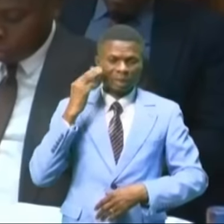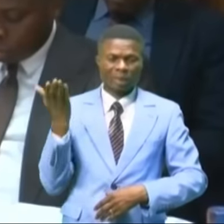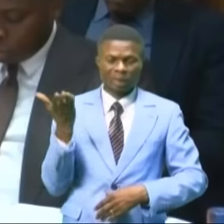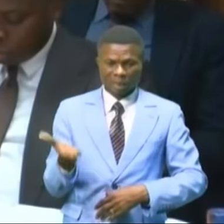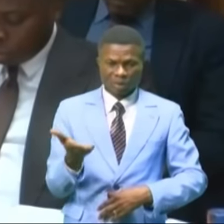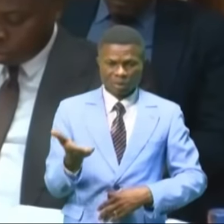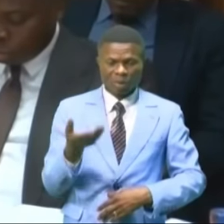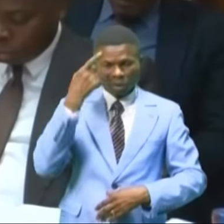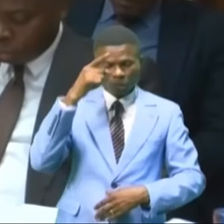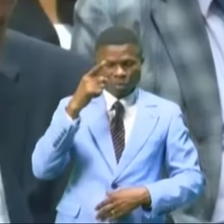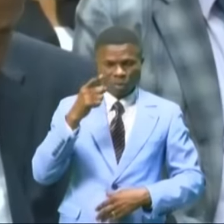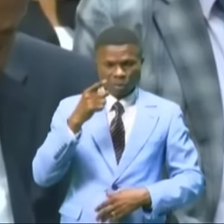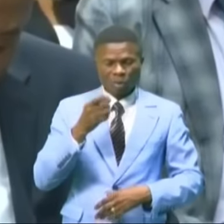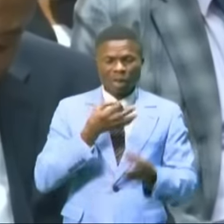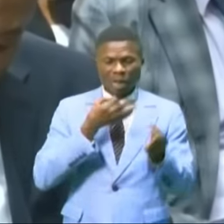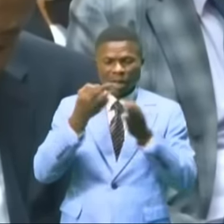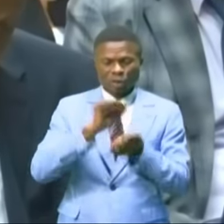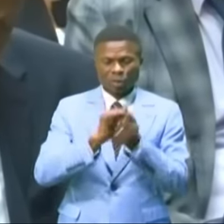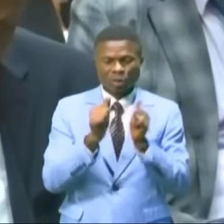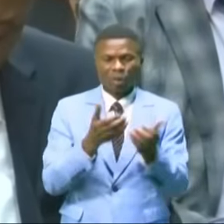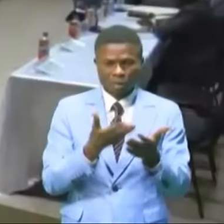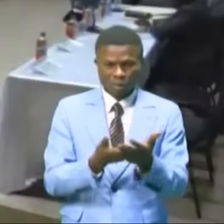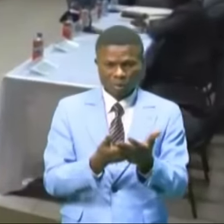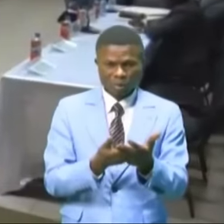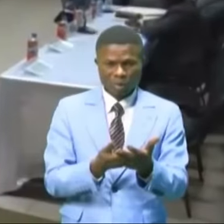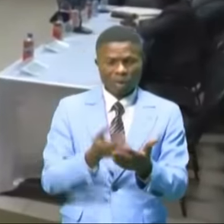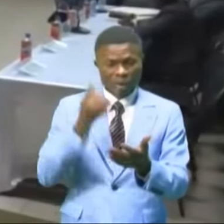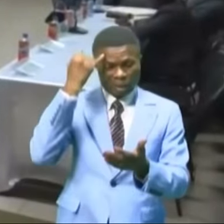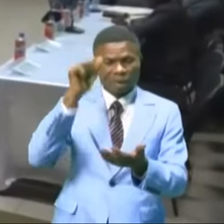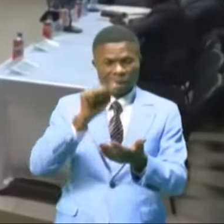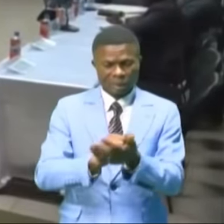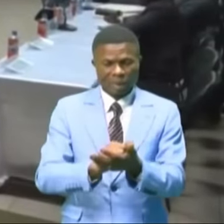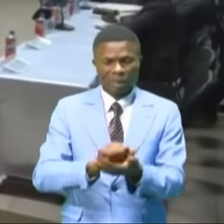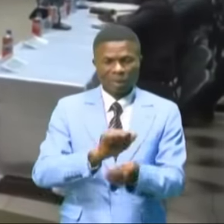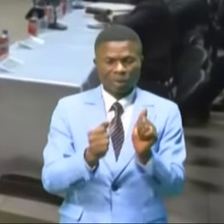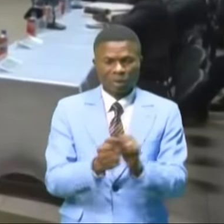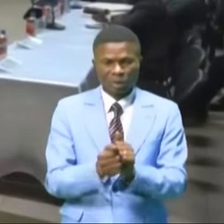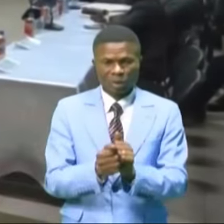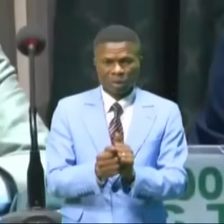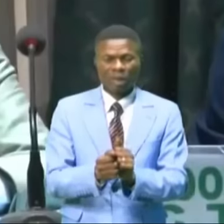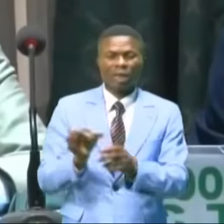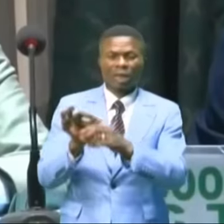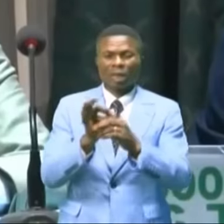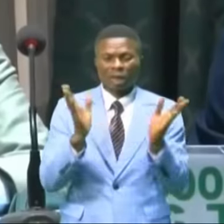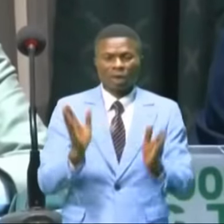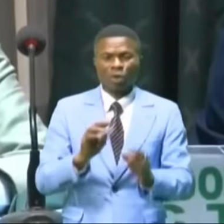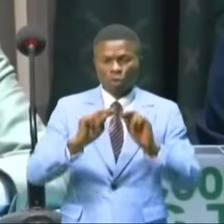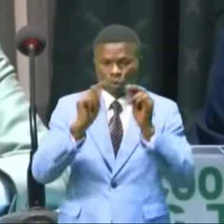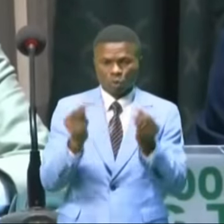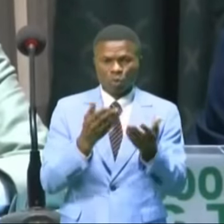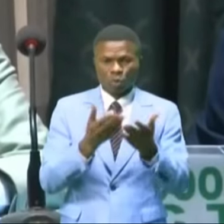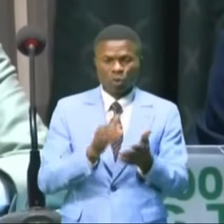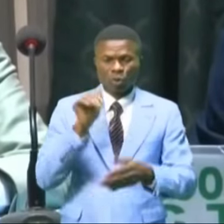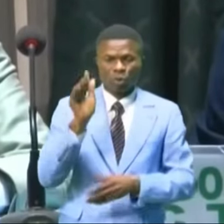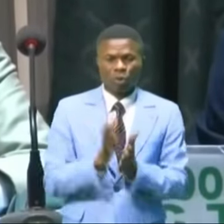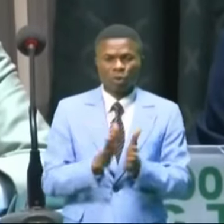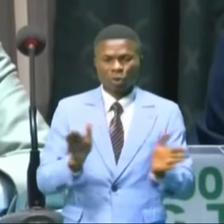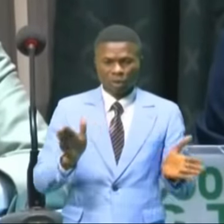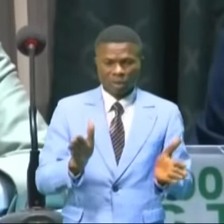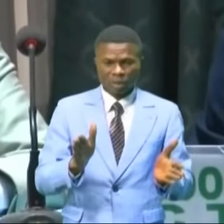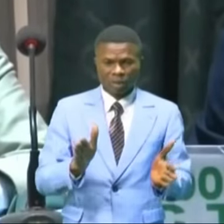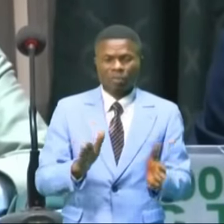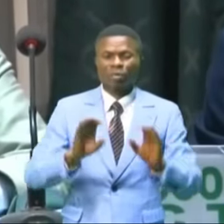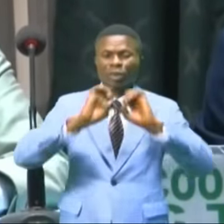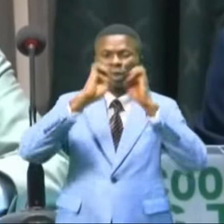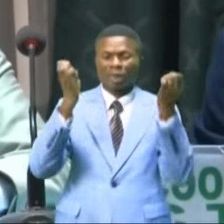Maïna, pour enfin lever le coin du voile sur cette épineuse question. À en croire le coordonnateur de cette commission, le directeur Ouguento, les